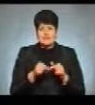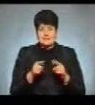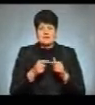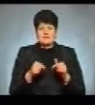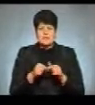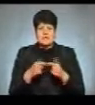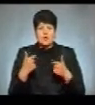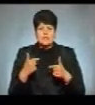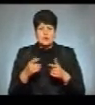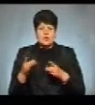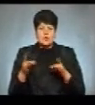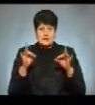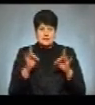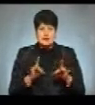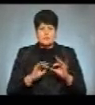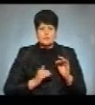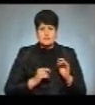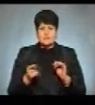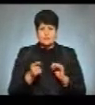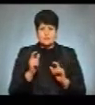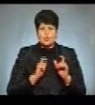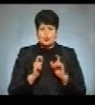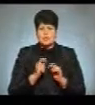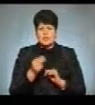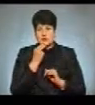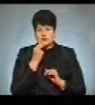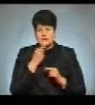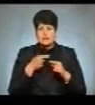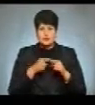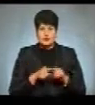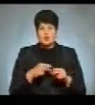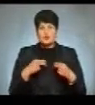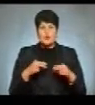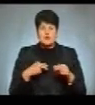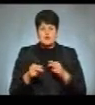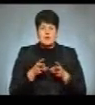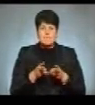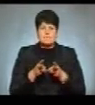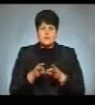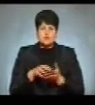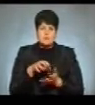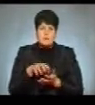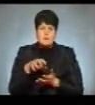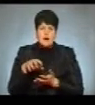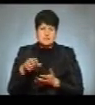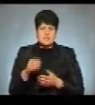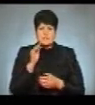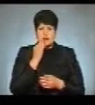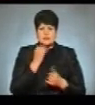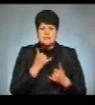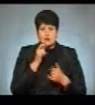відділення готельно-ресторанного бізнесу Тернопільського коледжу харчових технологій і торгівлі печуть паски та пряники для